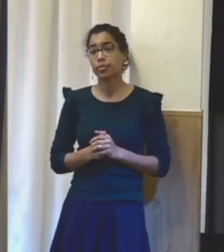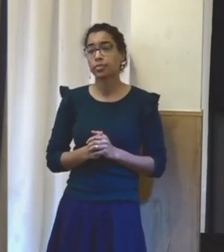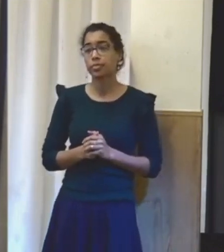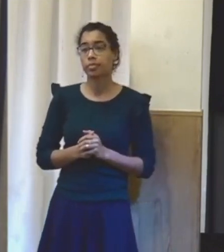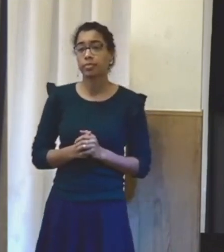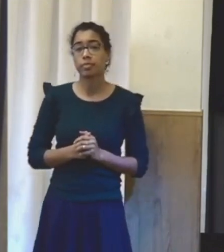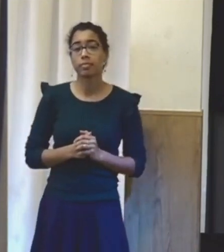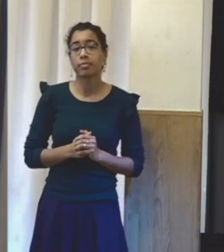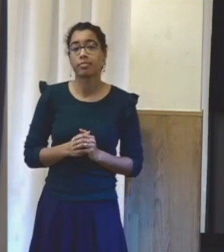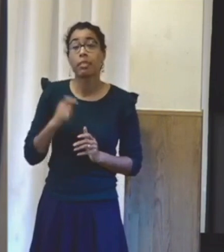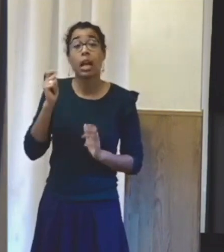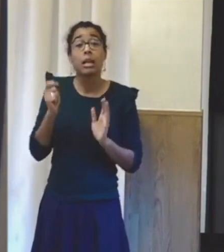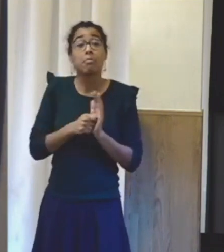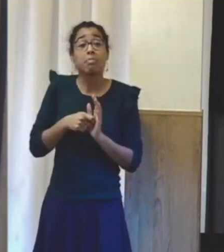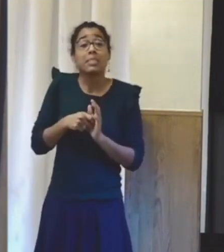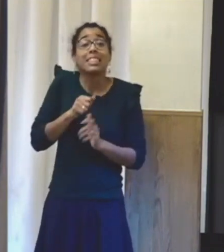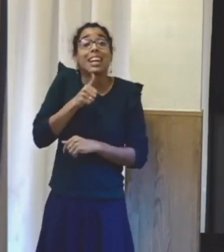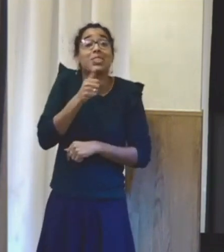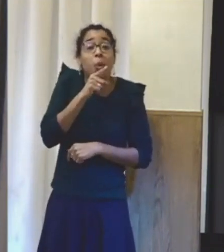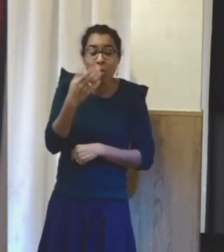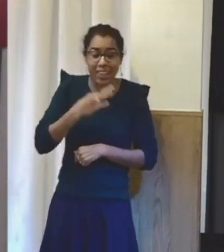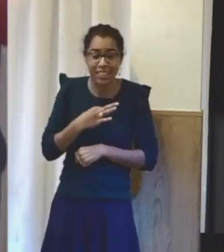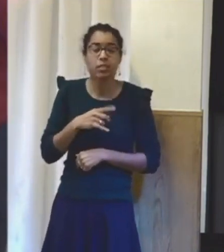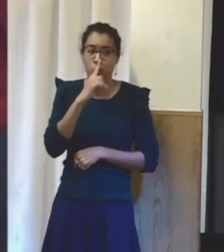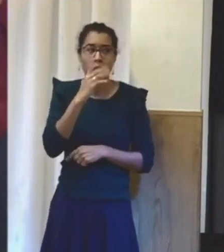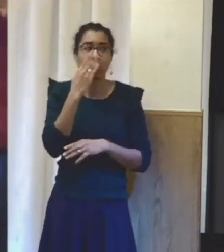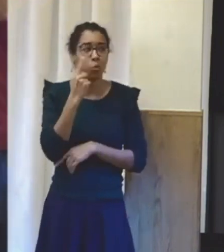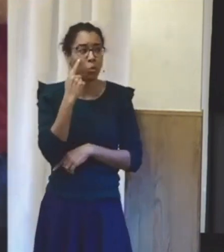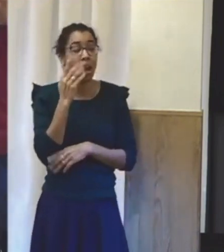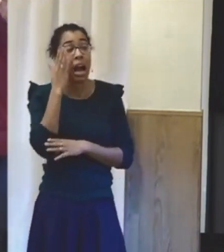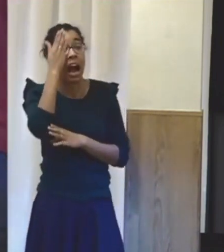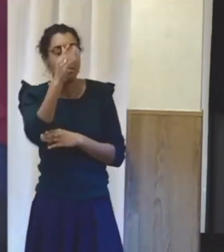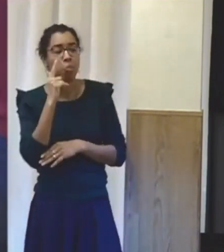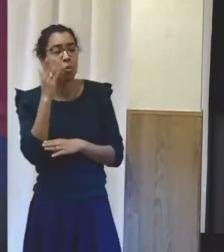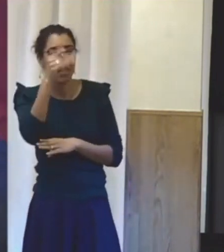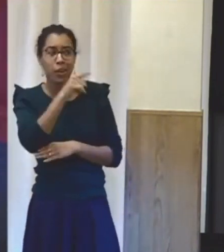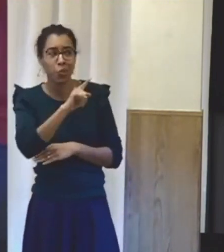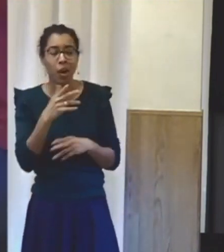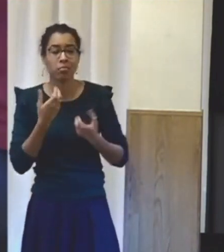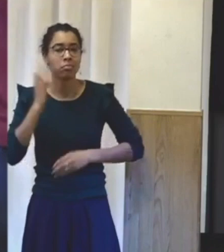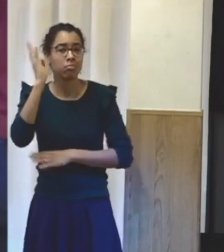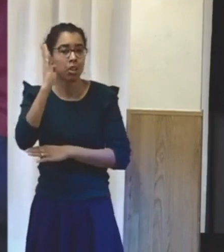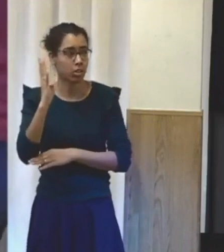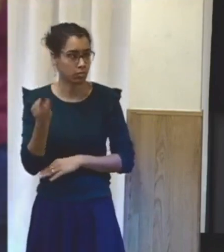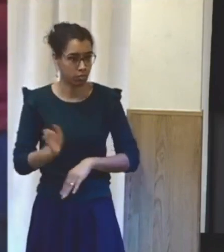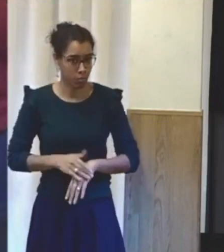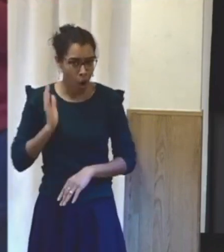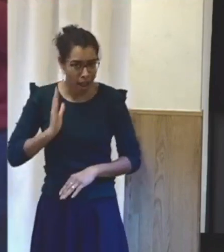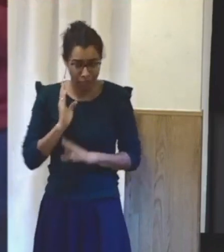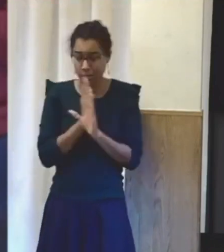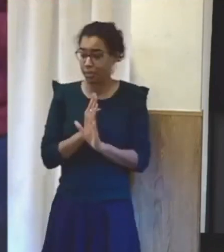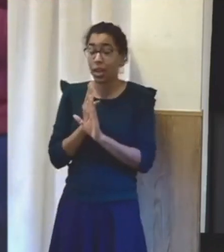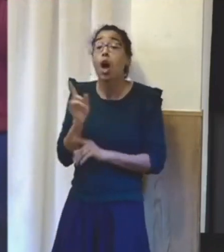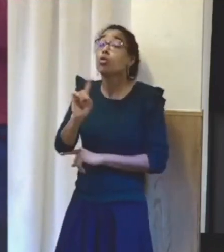Qui m'aurait dit un jour je serais là en train de prêcher, moi? Moi qui me cachais, moi qui ne voulais pas, je